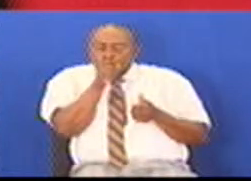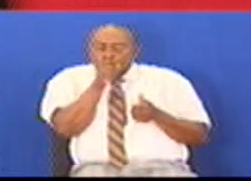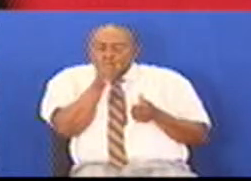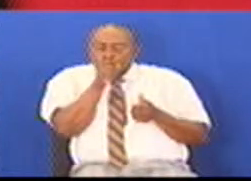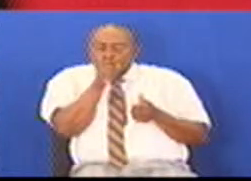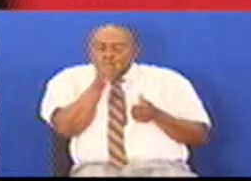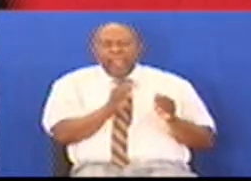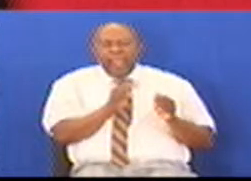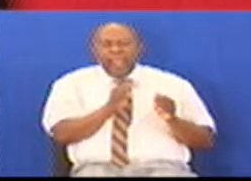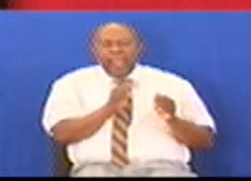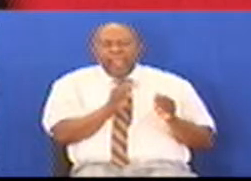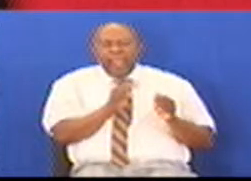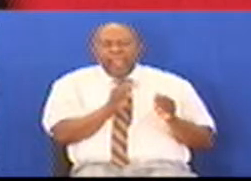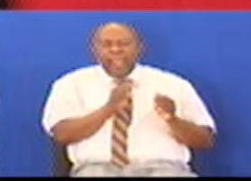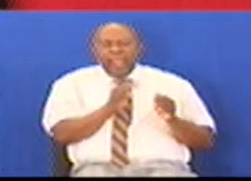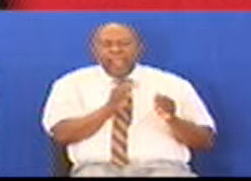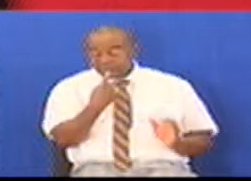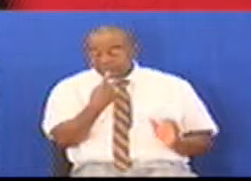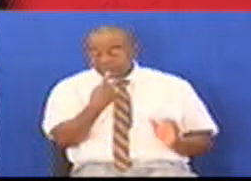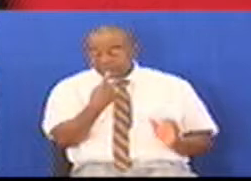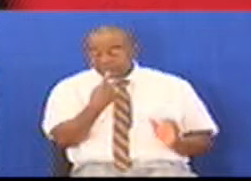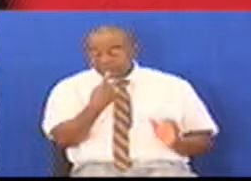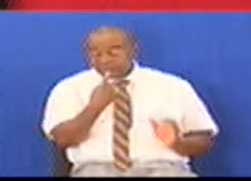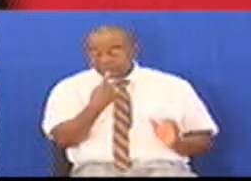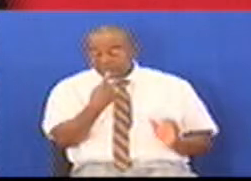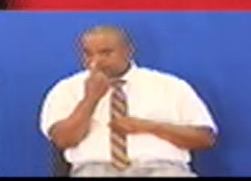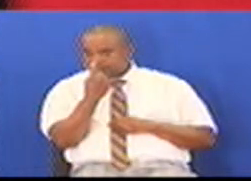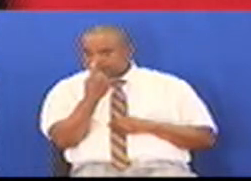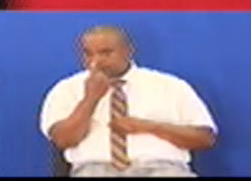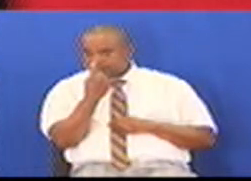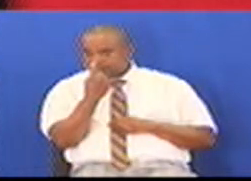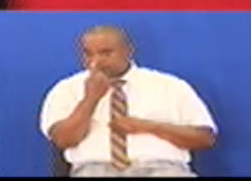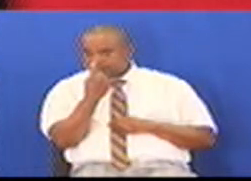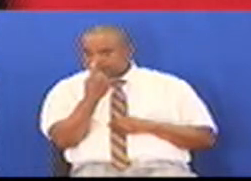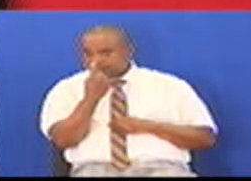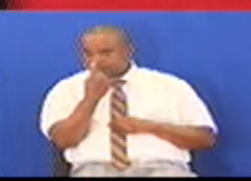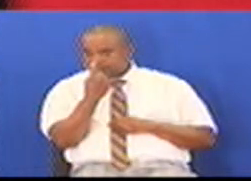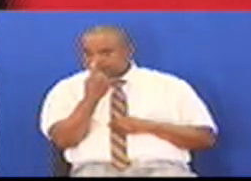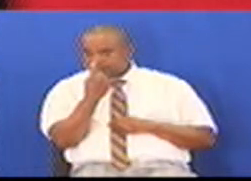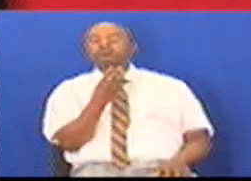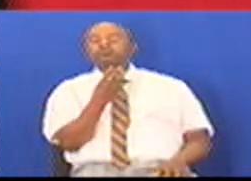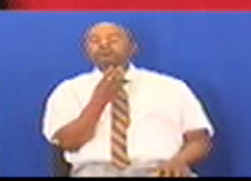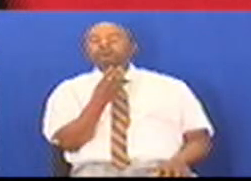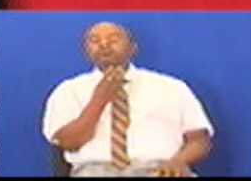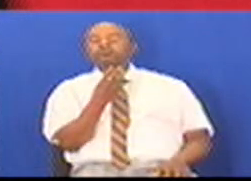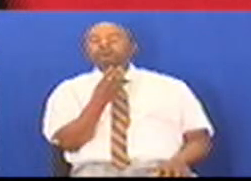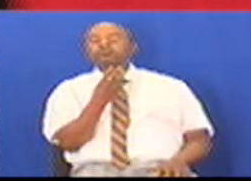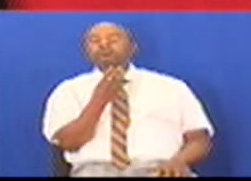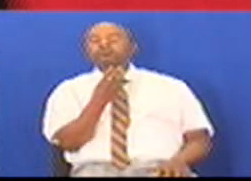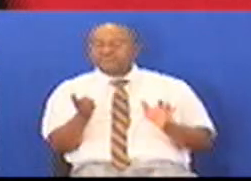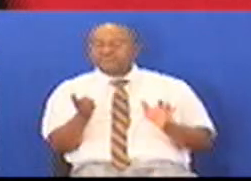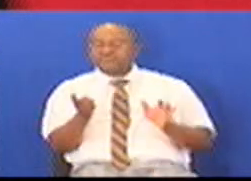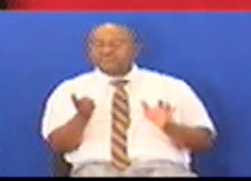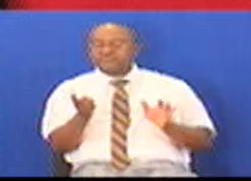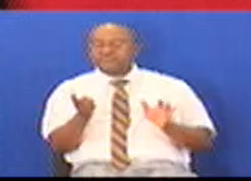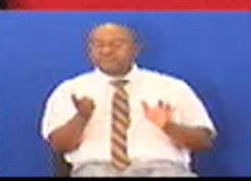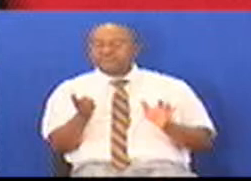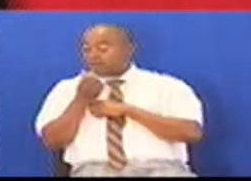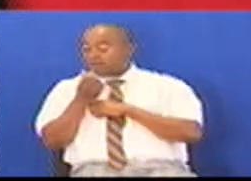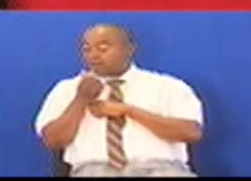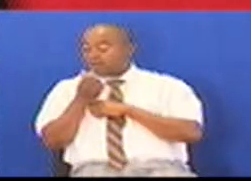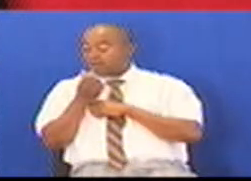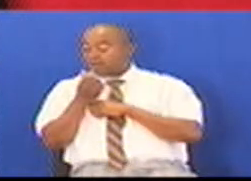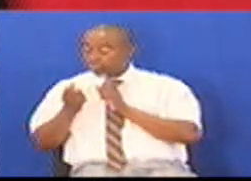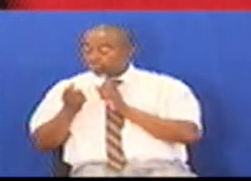ya 2.6% ya pato la taifa, sawa na shilingi trilioni 3.7. Aidha, mapato ya ndani yataongezeka